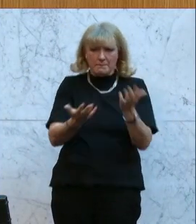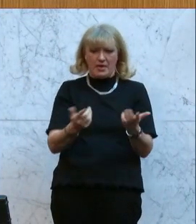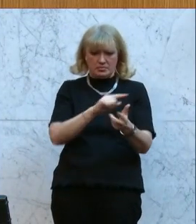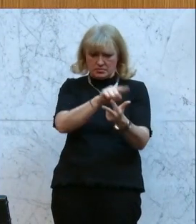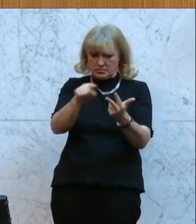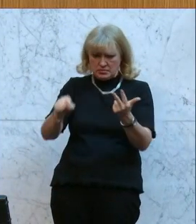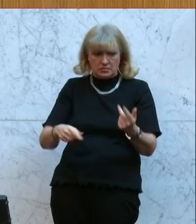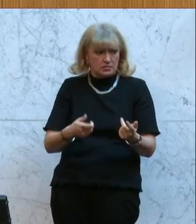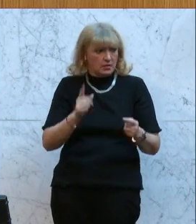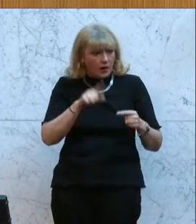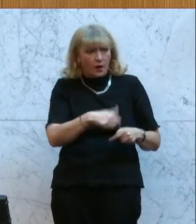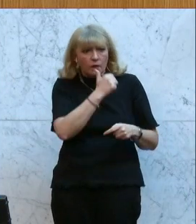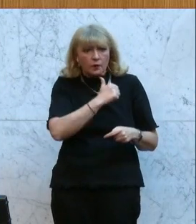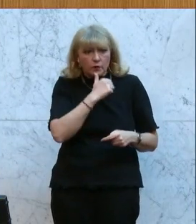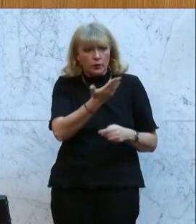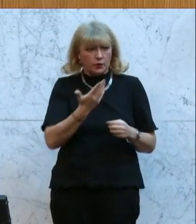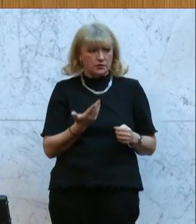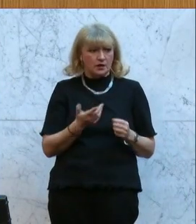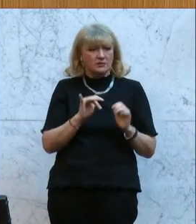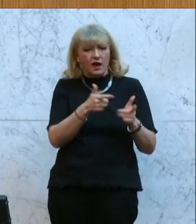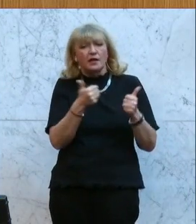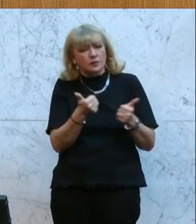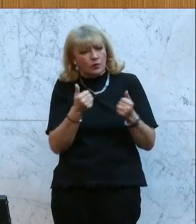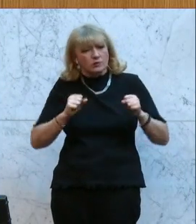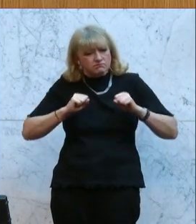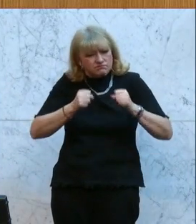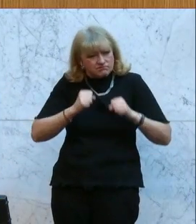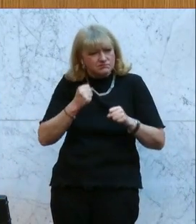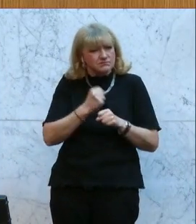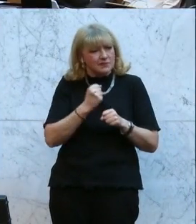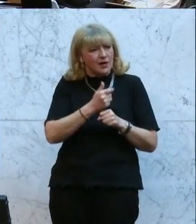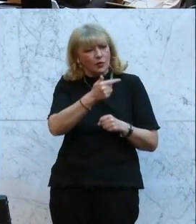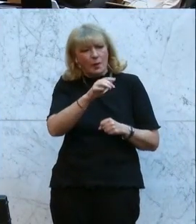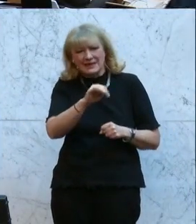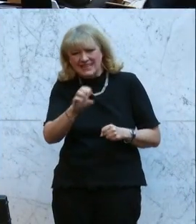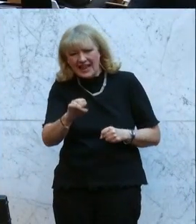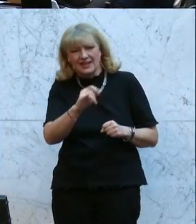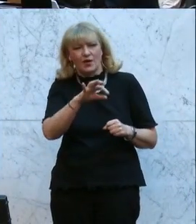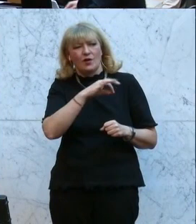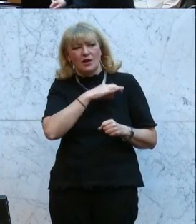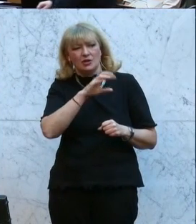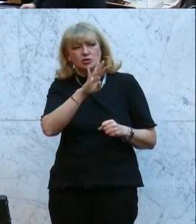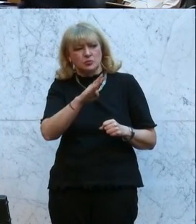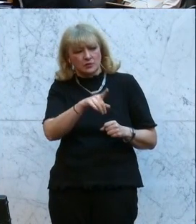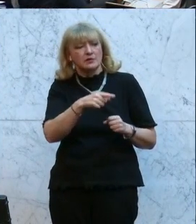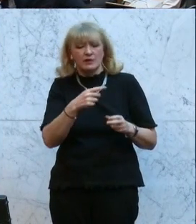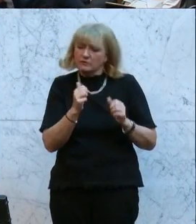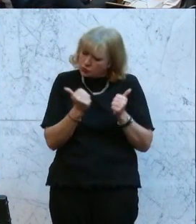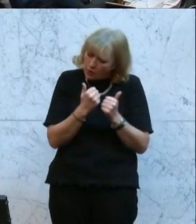Und die Grünen. So toll und engagiert die Arbeit von Nina Tomaselli und Kollegen Stöckmüller im U-Ausschuss